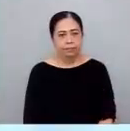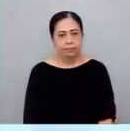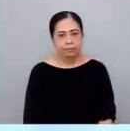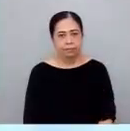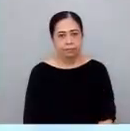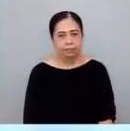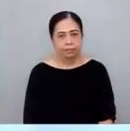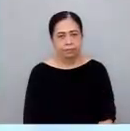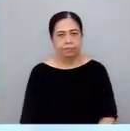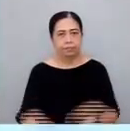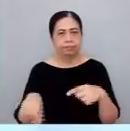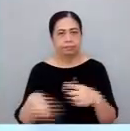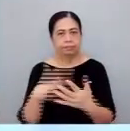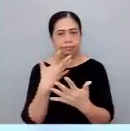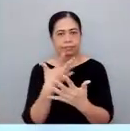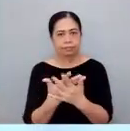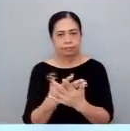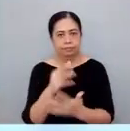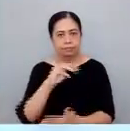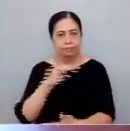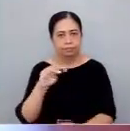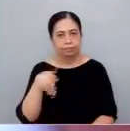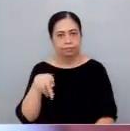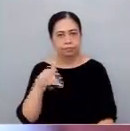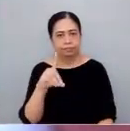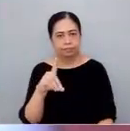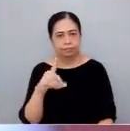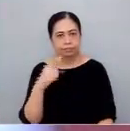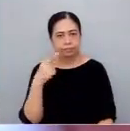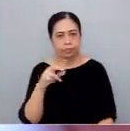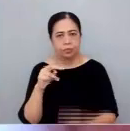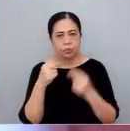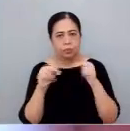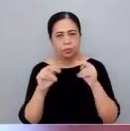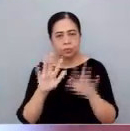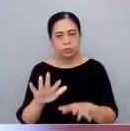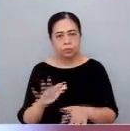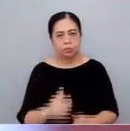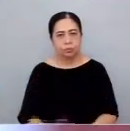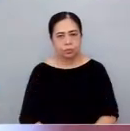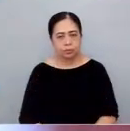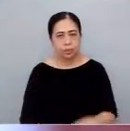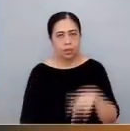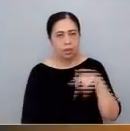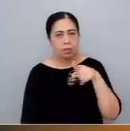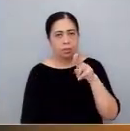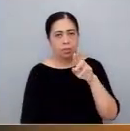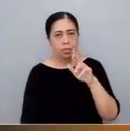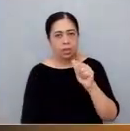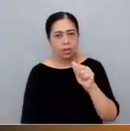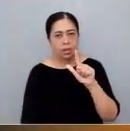Dito na sa kulungan sa Manila Police District na abutan ng News 5 ang drag artist na si Pura Luca Vega.